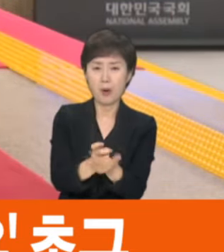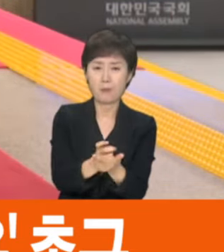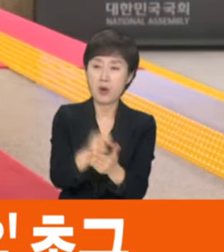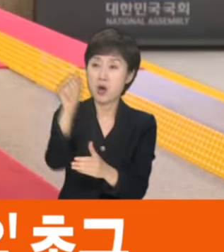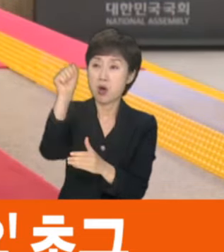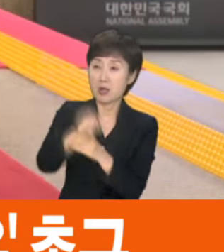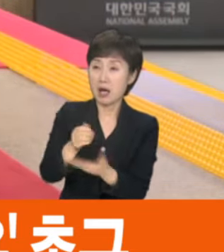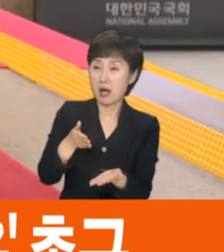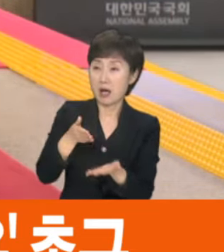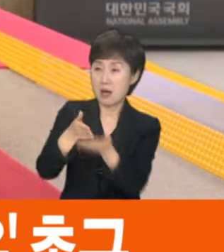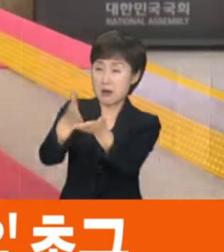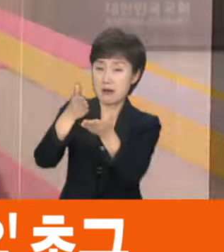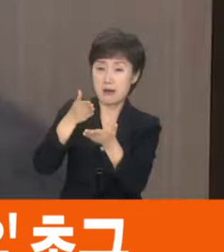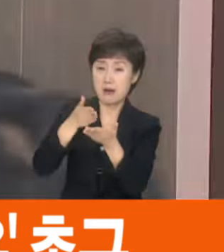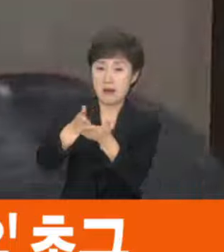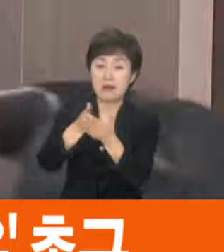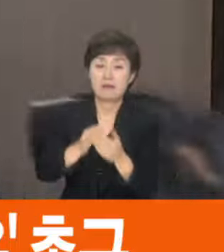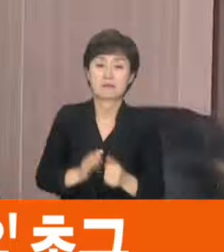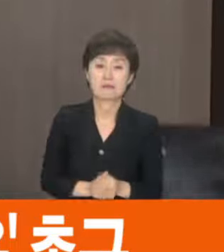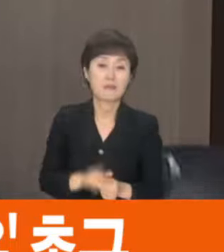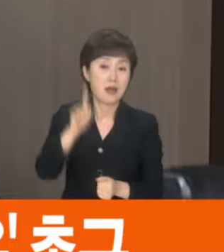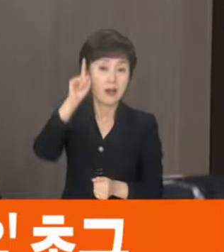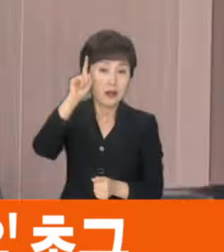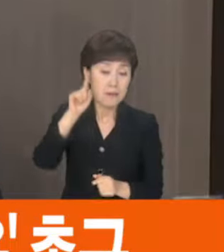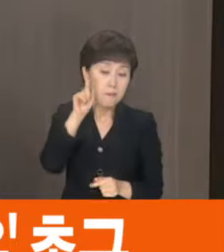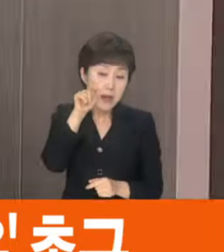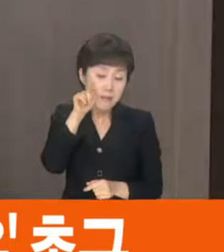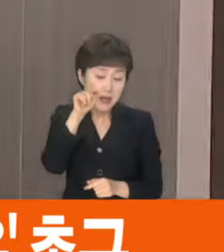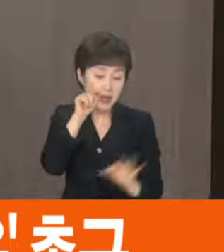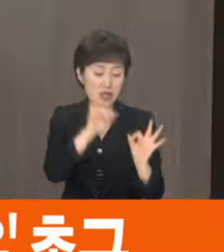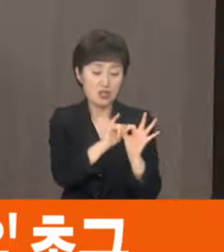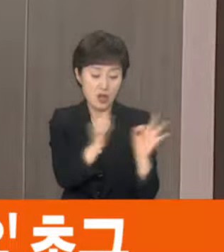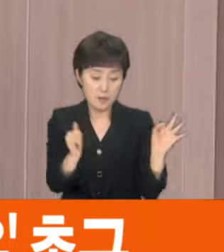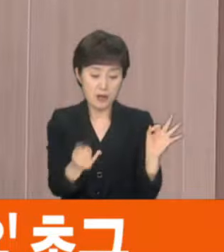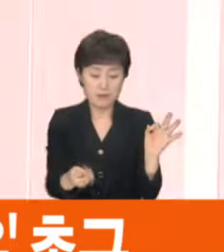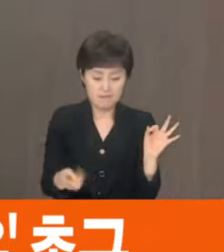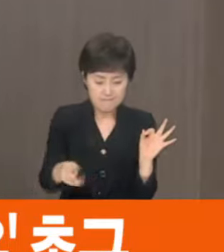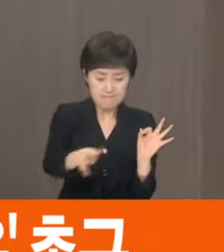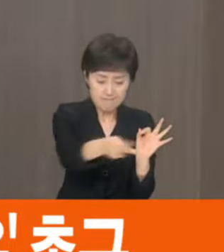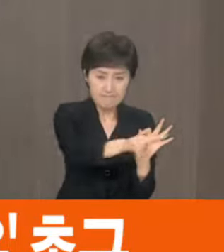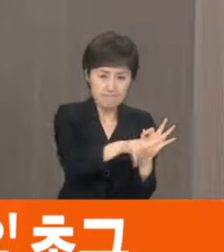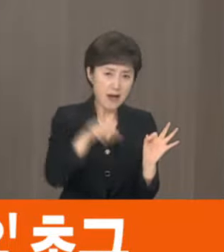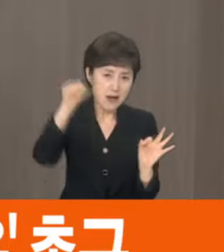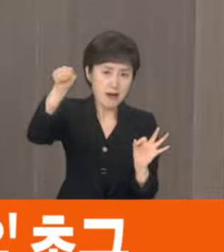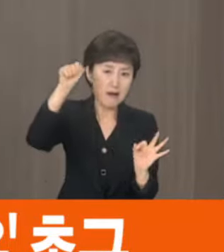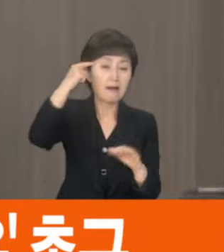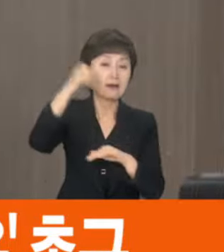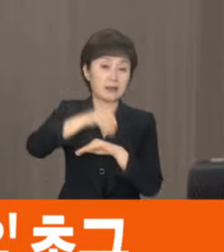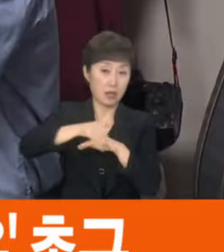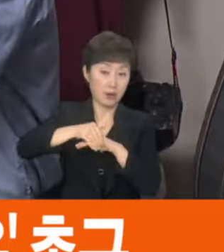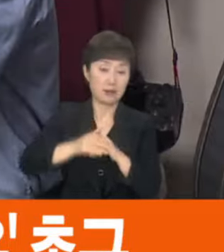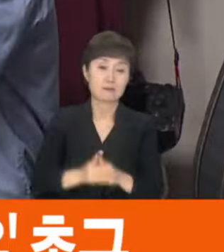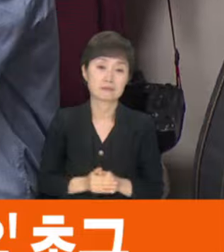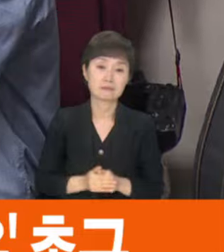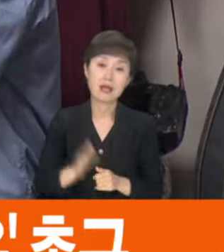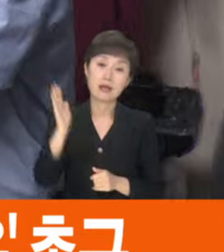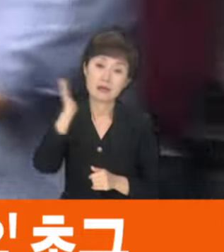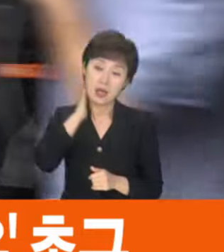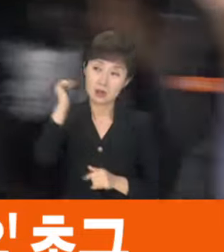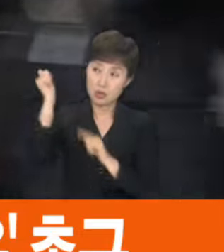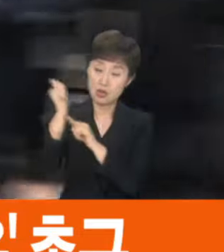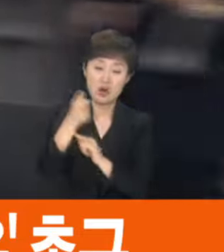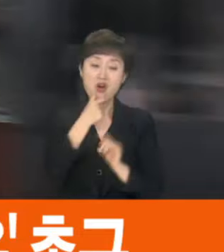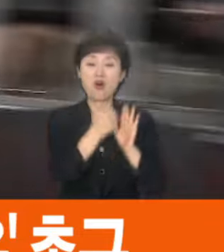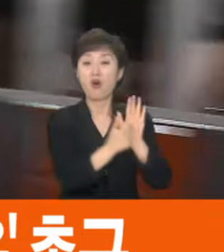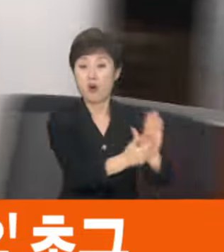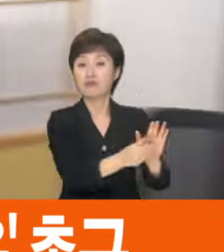비상행동 선포식을 열었습니다. 매일 10명씩 돌아가며 천막 농성을 이어가기로 했습니다. 대통령이 결국